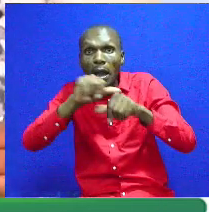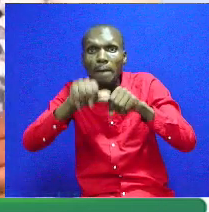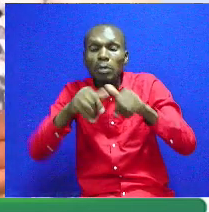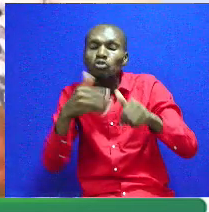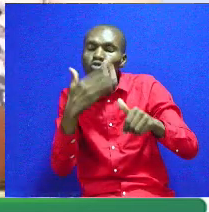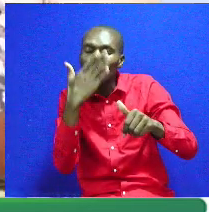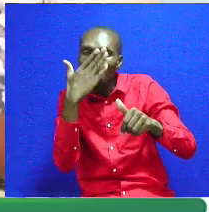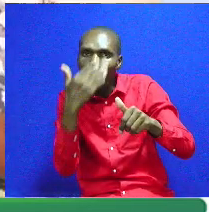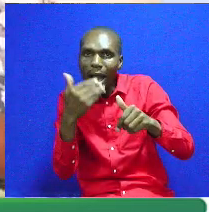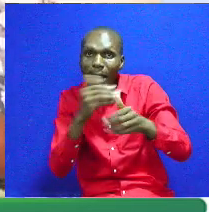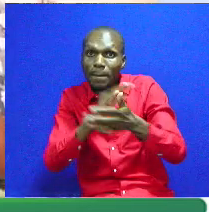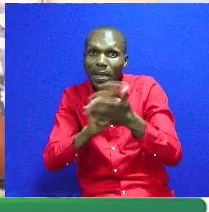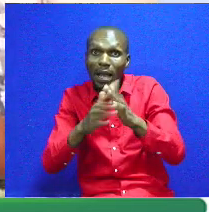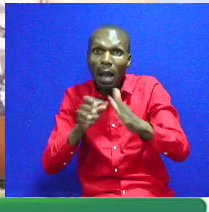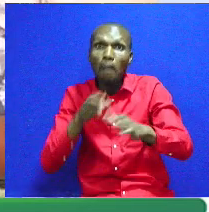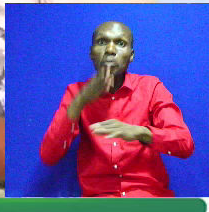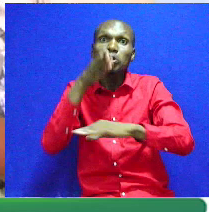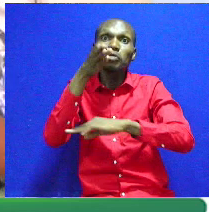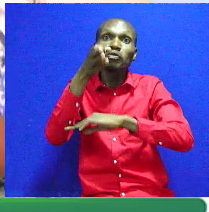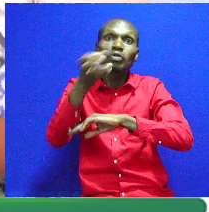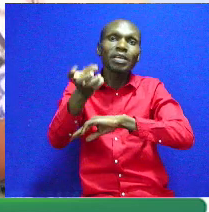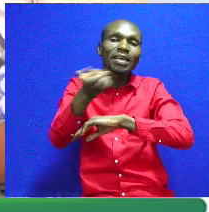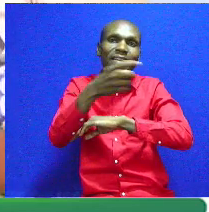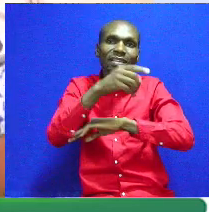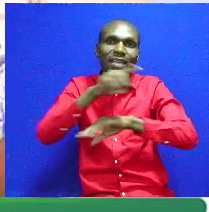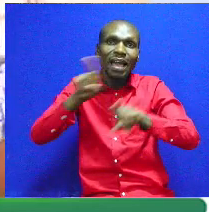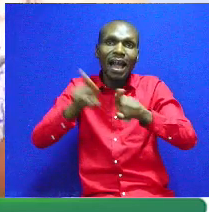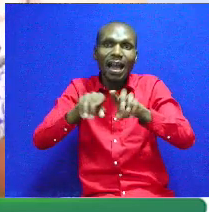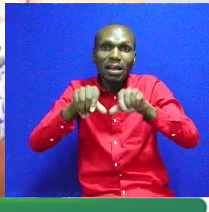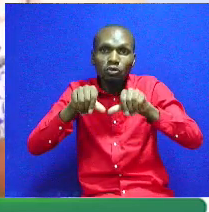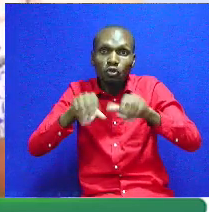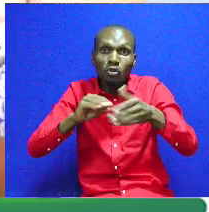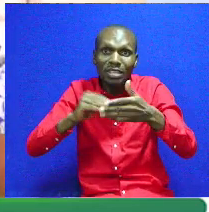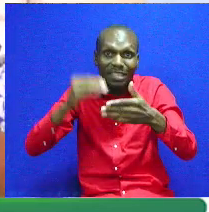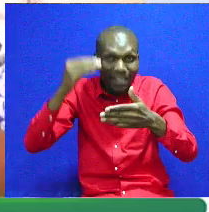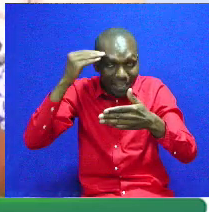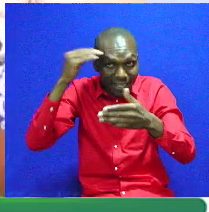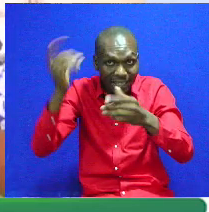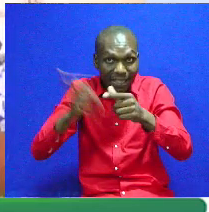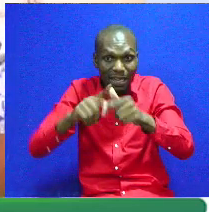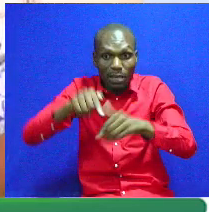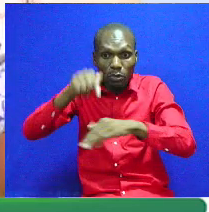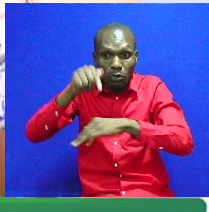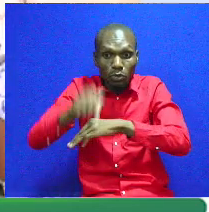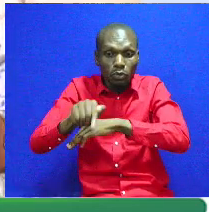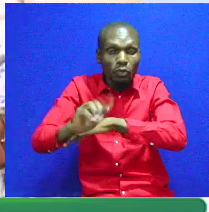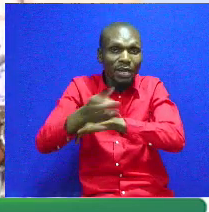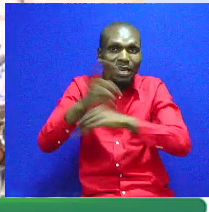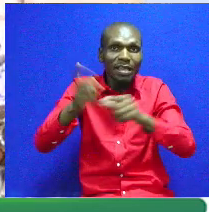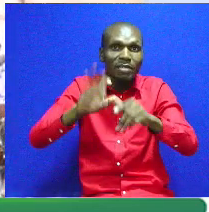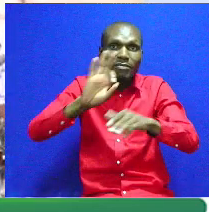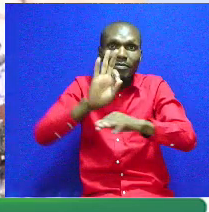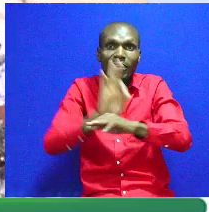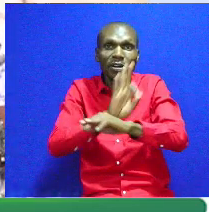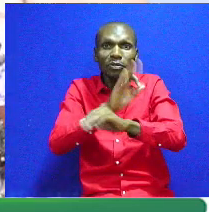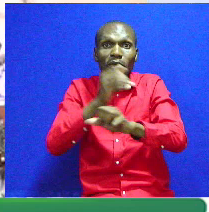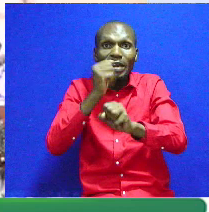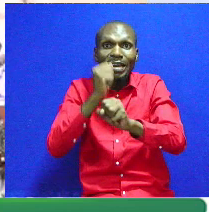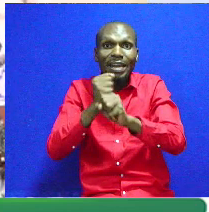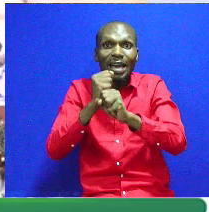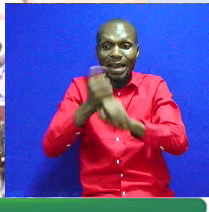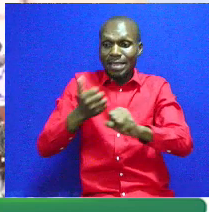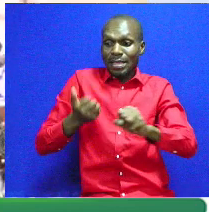kikiriba uchikoba asa matukare bosi ekero bagenrete konyora ama somabo asiri tukuriyari romo yegomo ni go kolekana seskuru ya waiseke ya